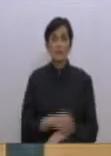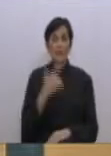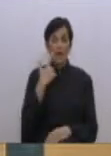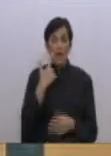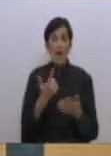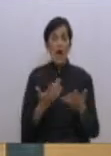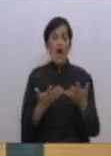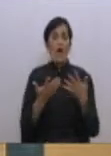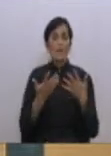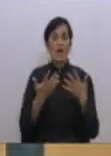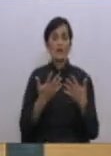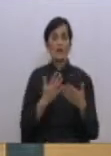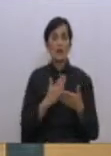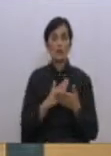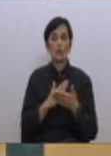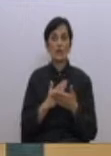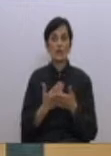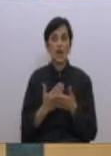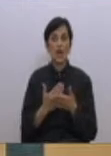ეფექტიანობის ნაწილში